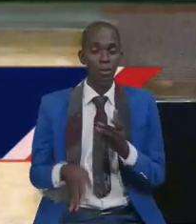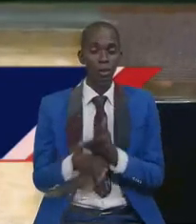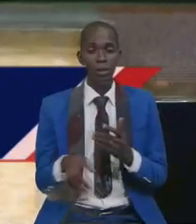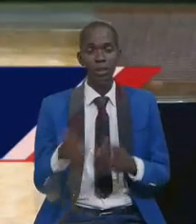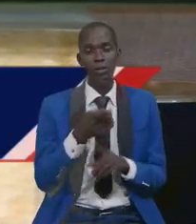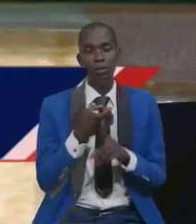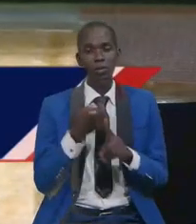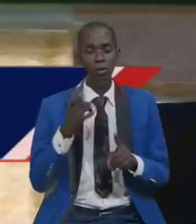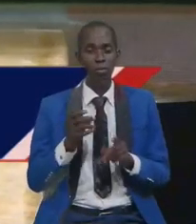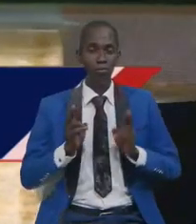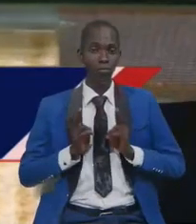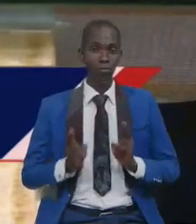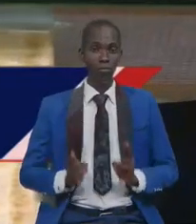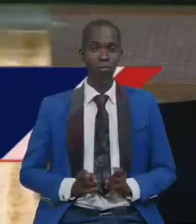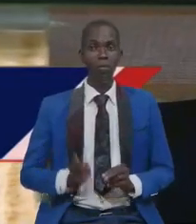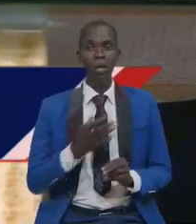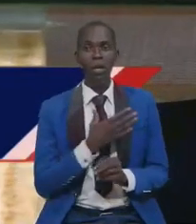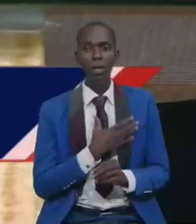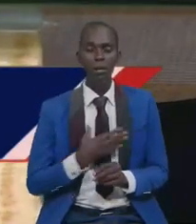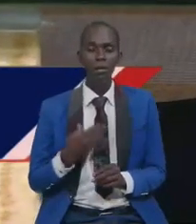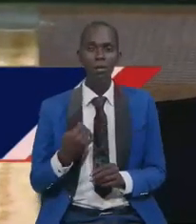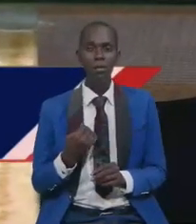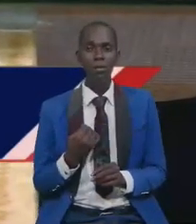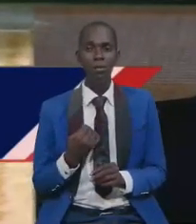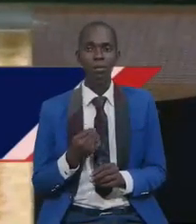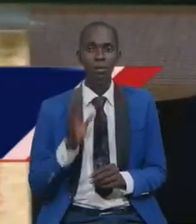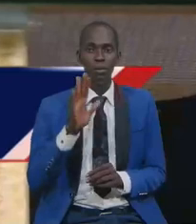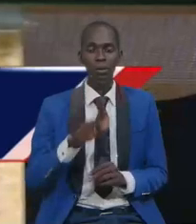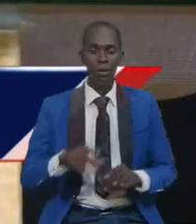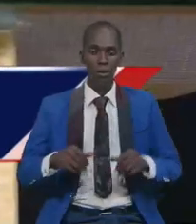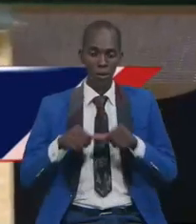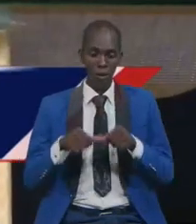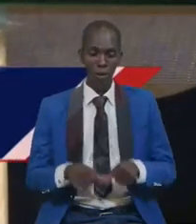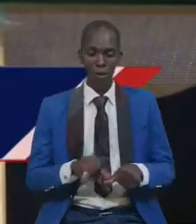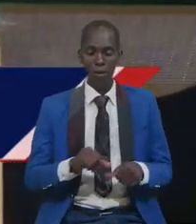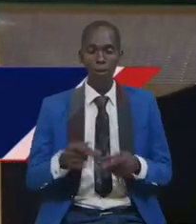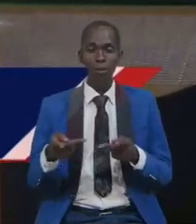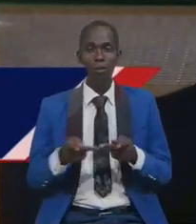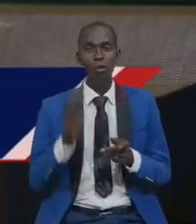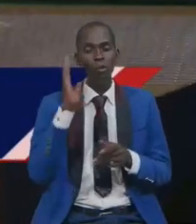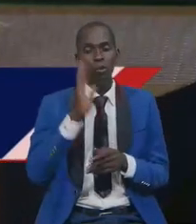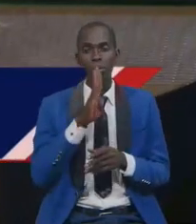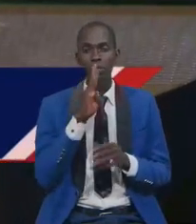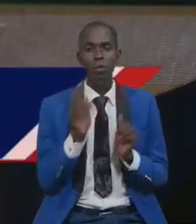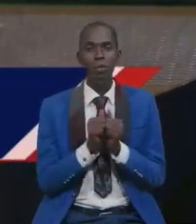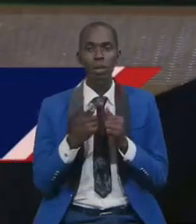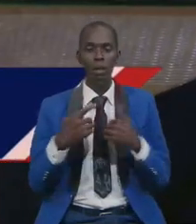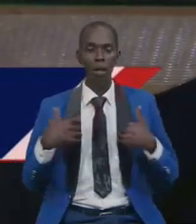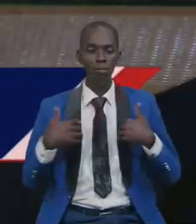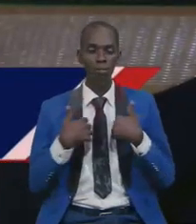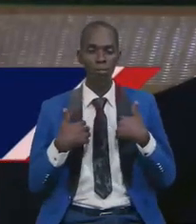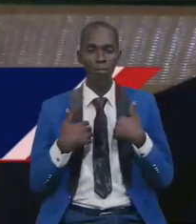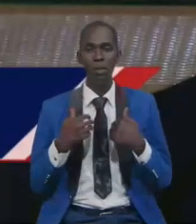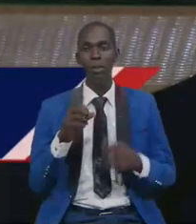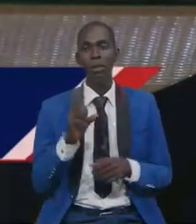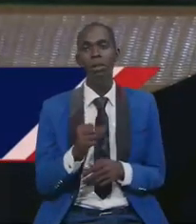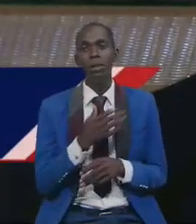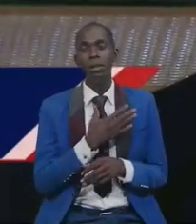hommes. Tu auras ta demeure avec les bêtes des champs, et l'on te